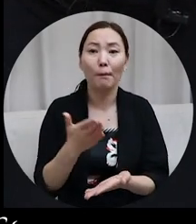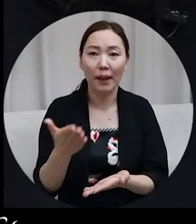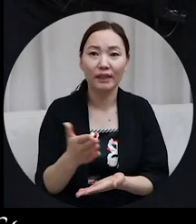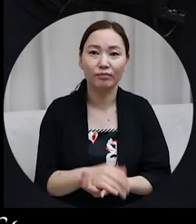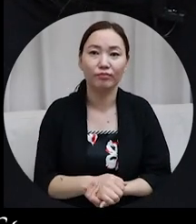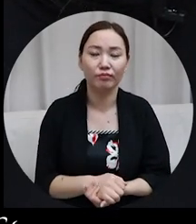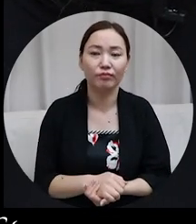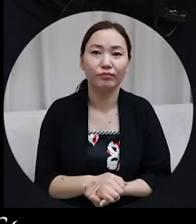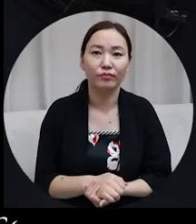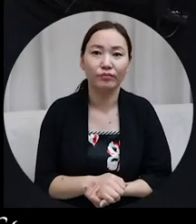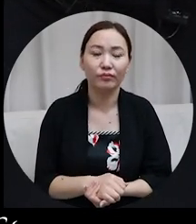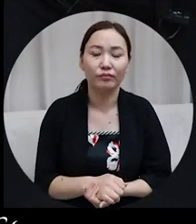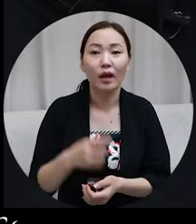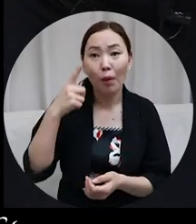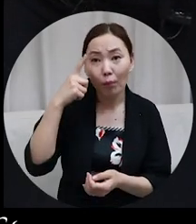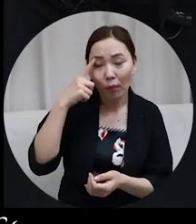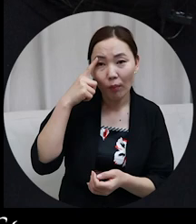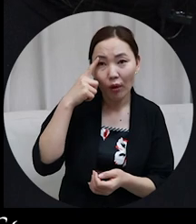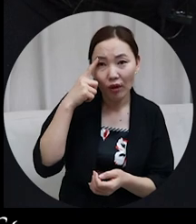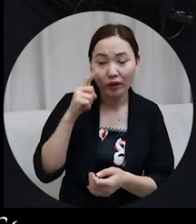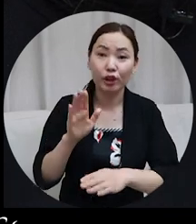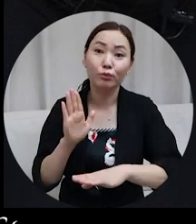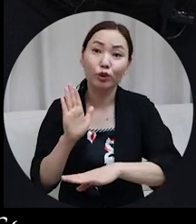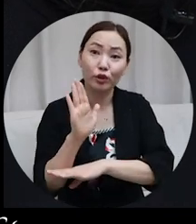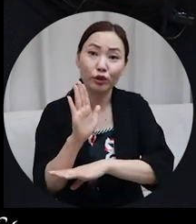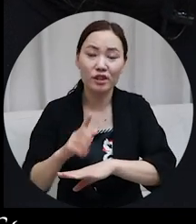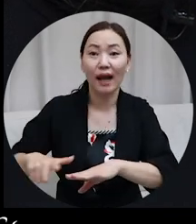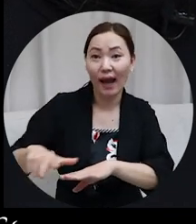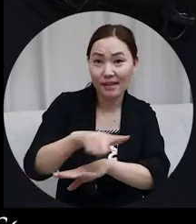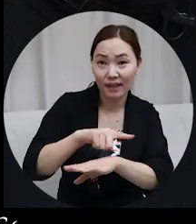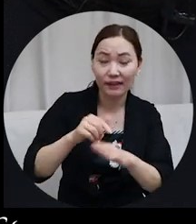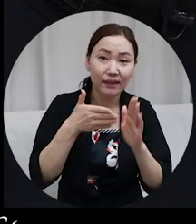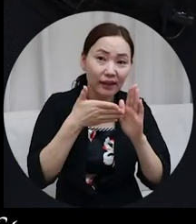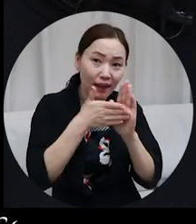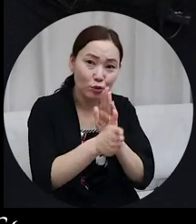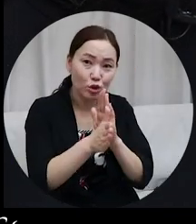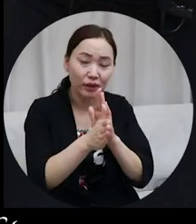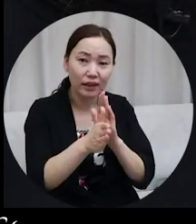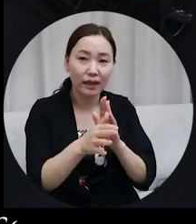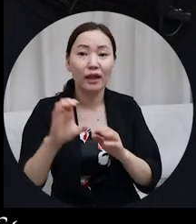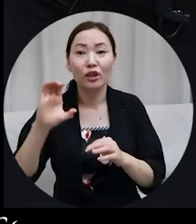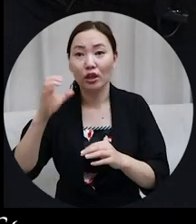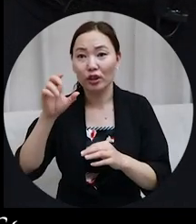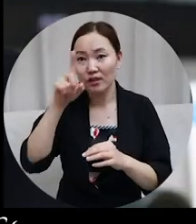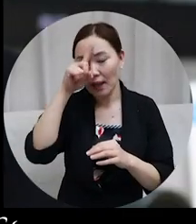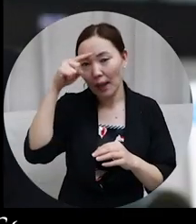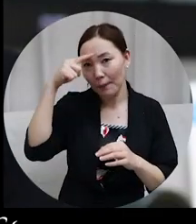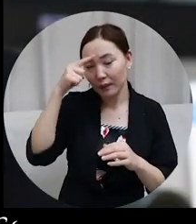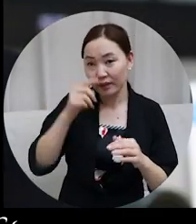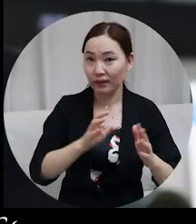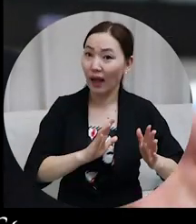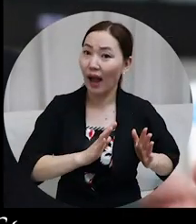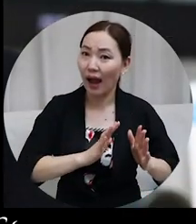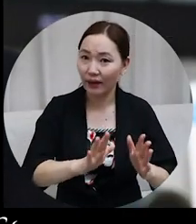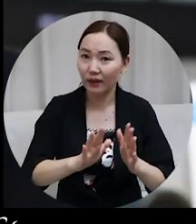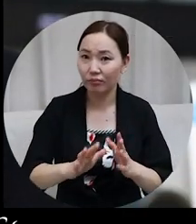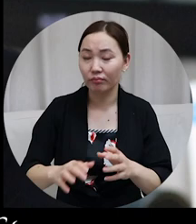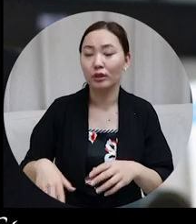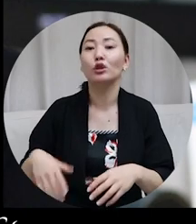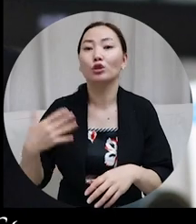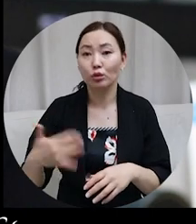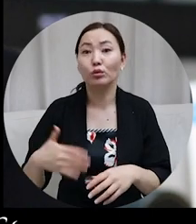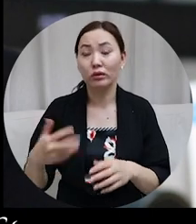Тэгээд ингээд үтсэн чинь асаа нэмлэгийн төлөөлөгч чинь газар хаамал дүрхтэй байт юм байна. Монгол төлөөл хүмүүс чинь ингээд 2-3